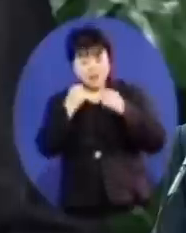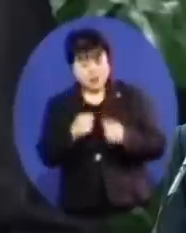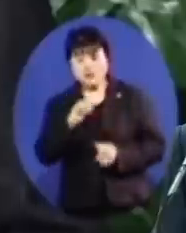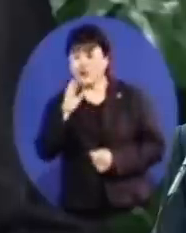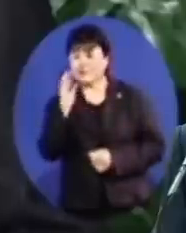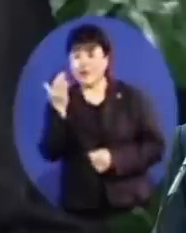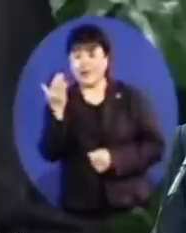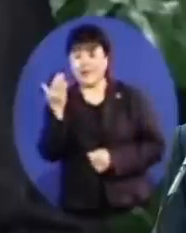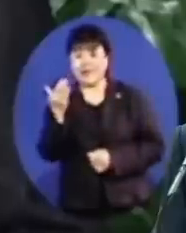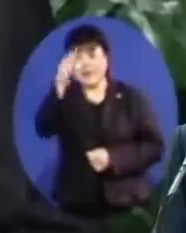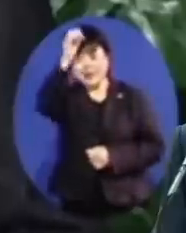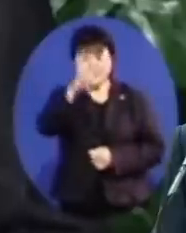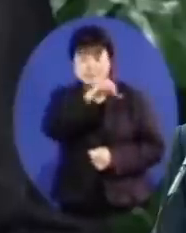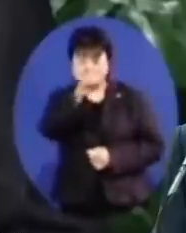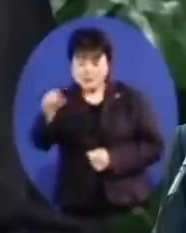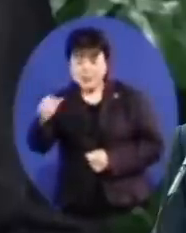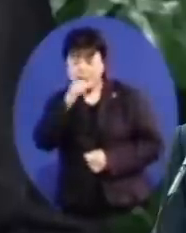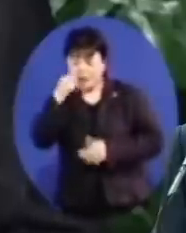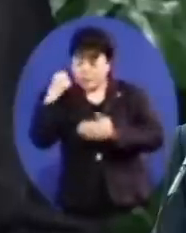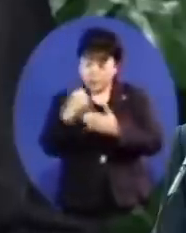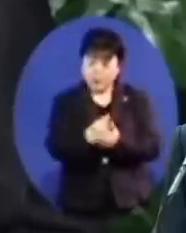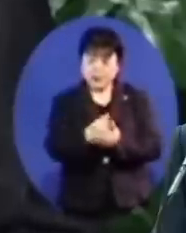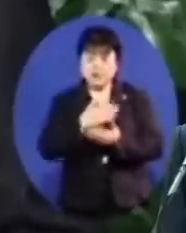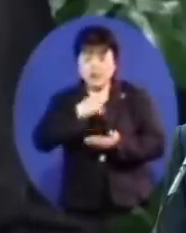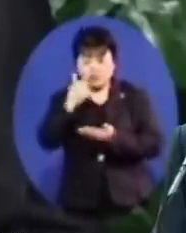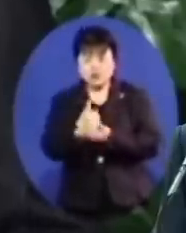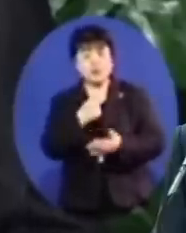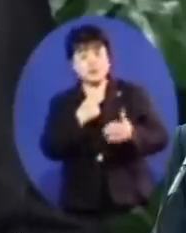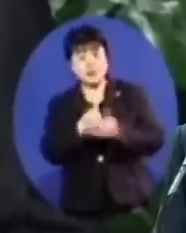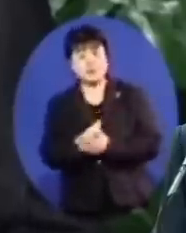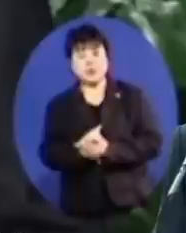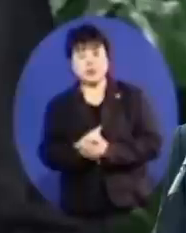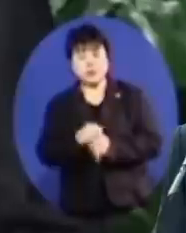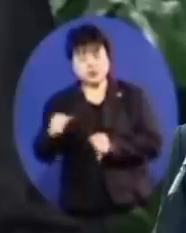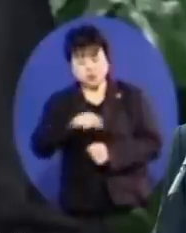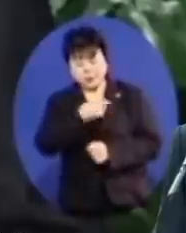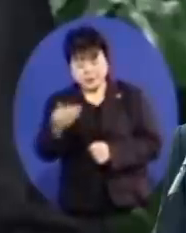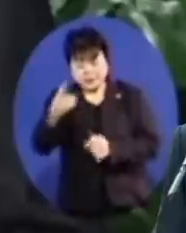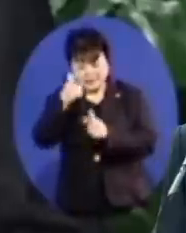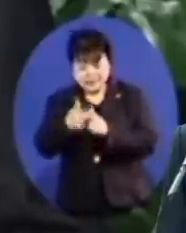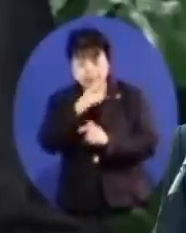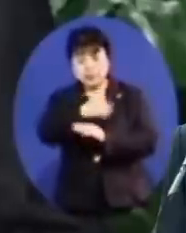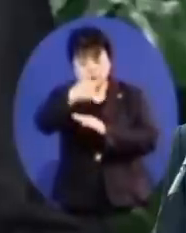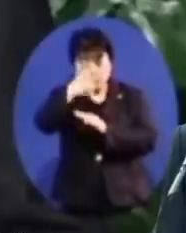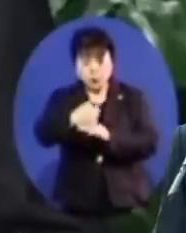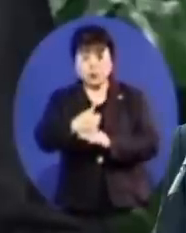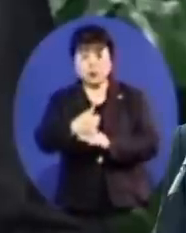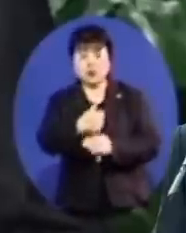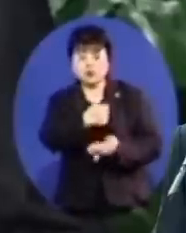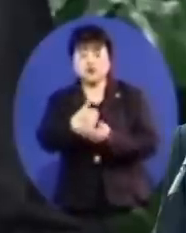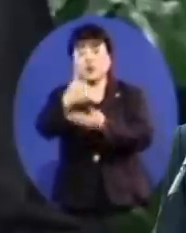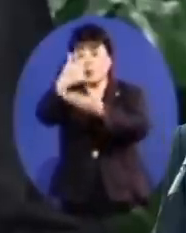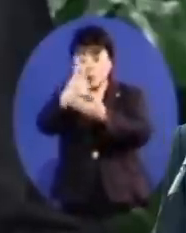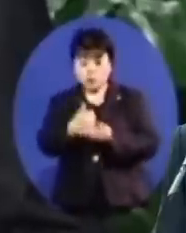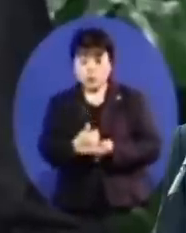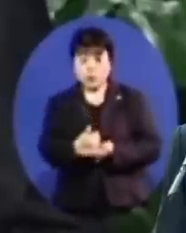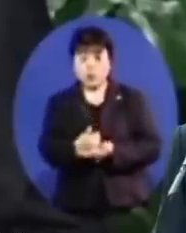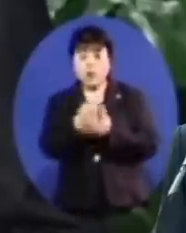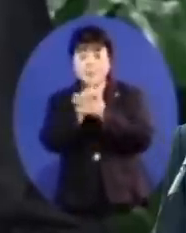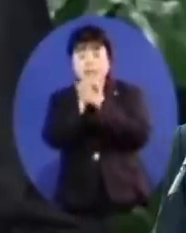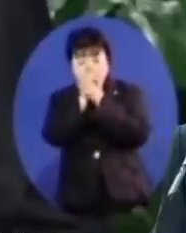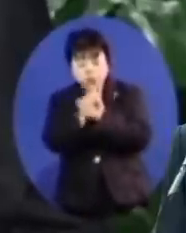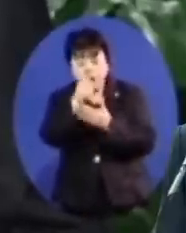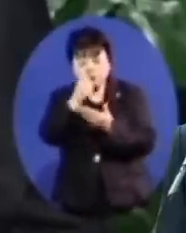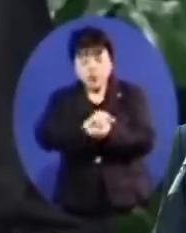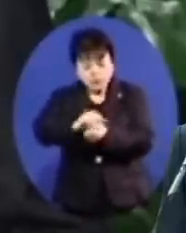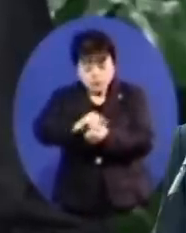것입니다. 십자가에 못 박혀 내 죄 때문에 몸짓고 피 흘린 예수 그리스도를 주로 모시고 그 앞에 기도하고